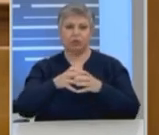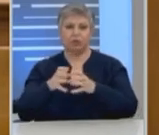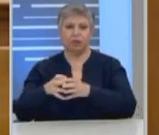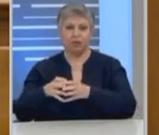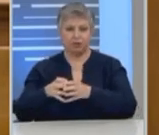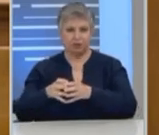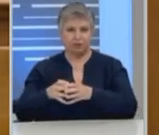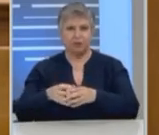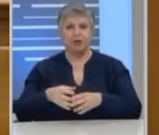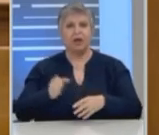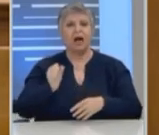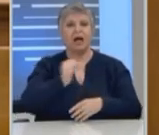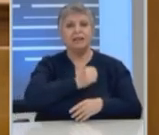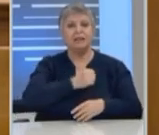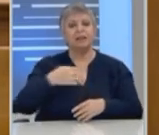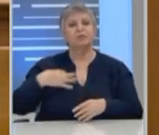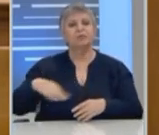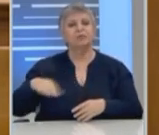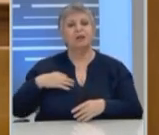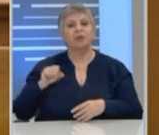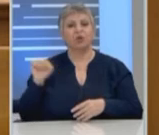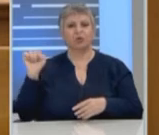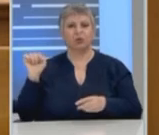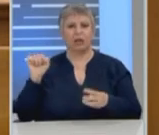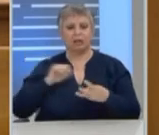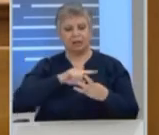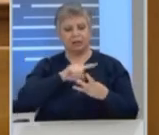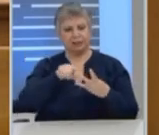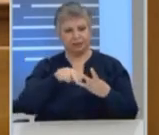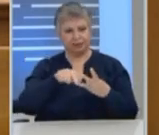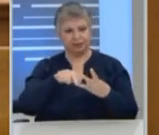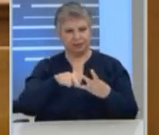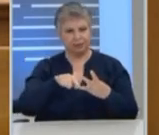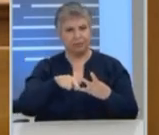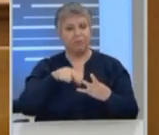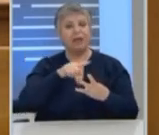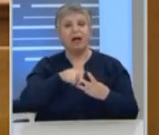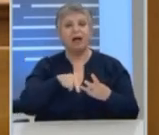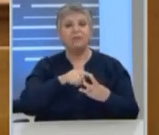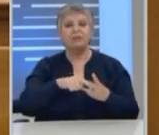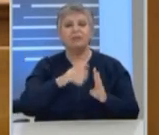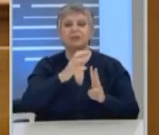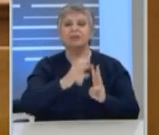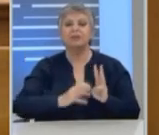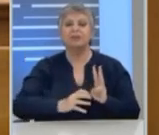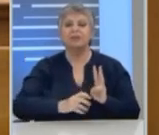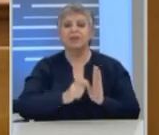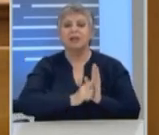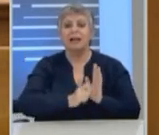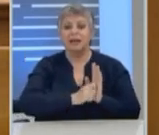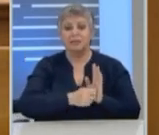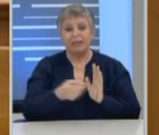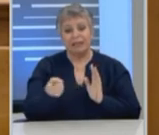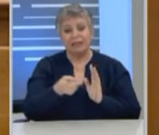της αριστεράς, των πρασίνων και των σοσιαλιστών, οι οποίοι ουσιαστικά ζητούσαν άμεσα στις 22 του